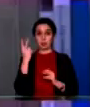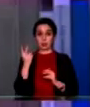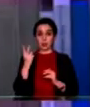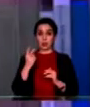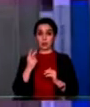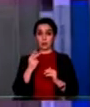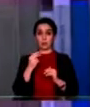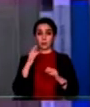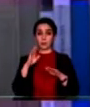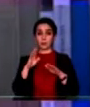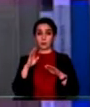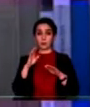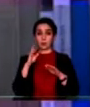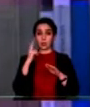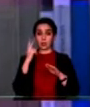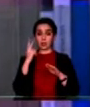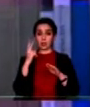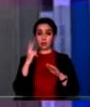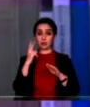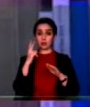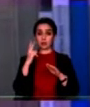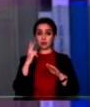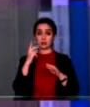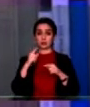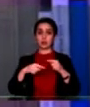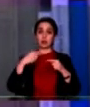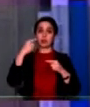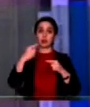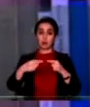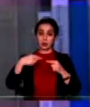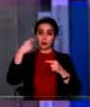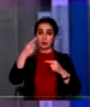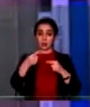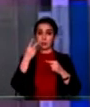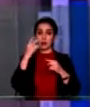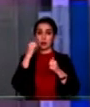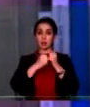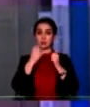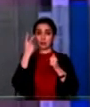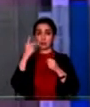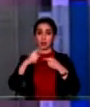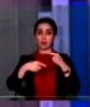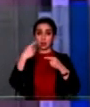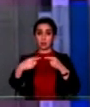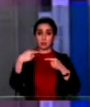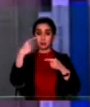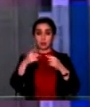keladi. Ikkita qadam tashlab navbatdagisini, ya'ni har ikki qadamda navbatdagi,